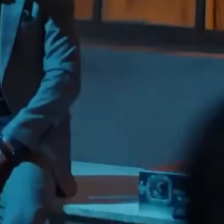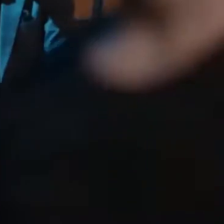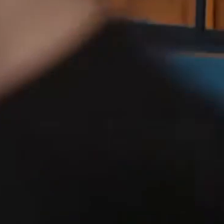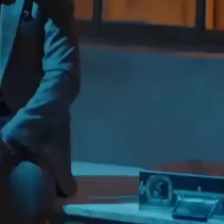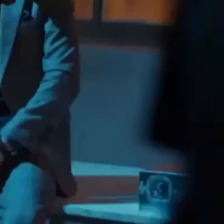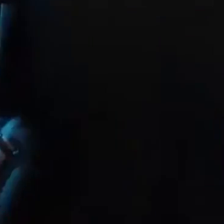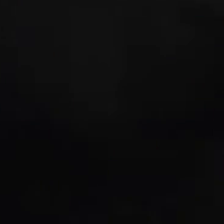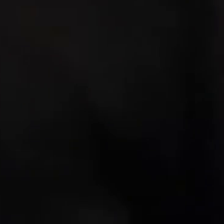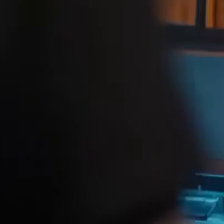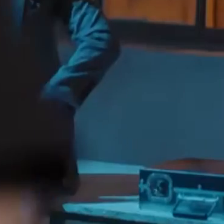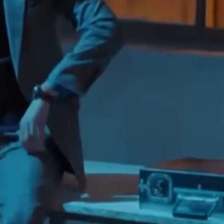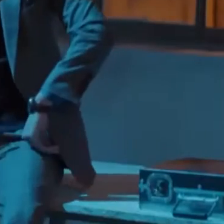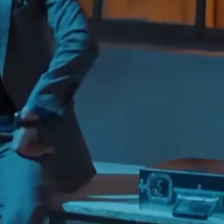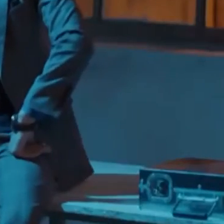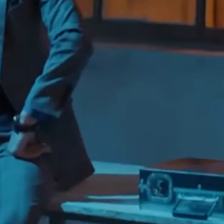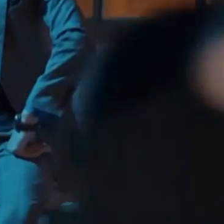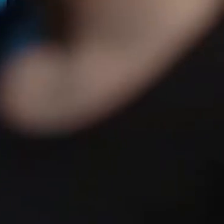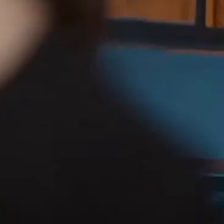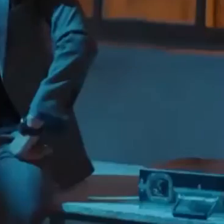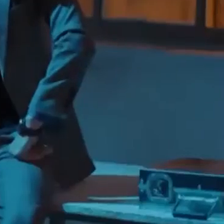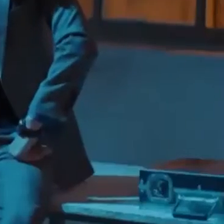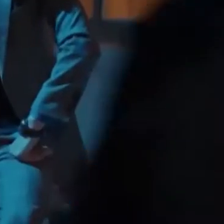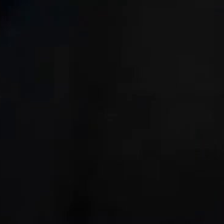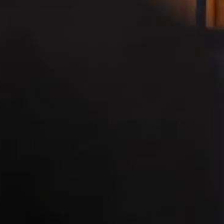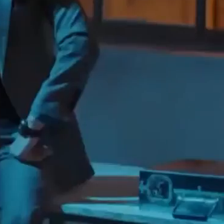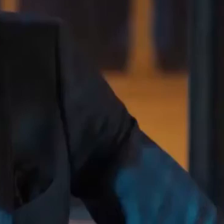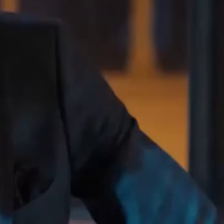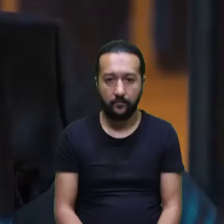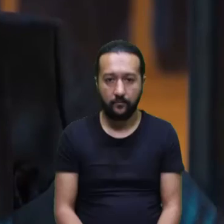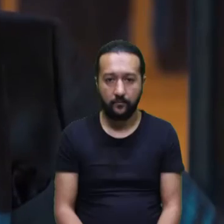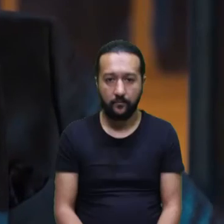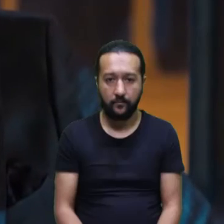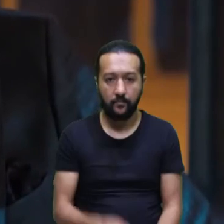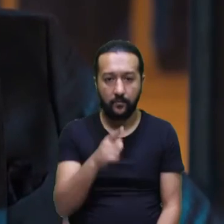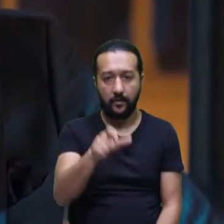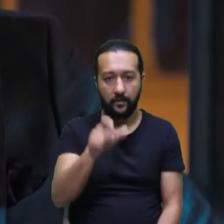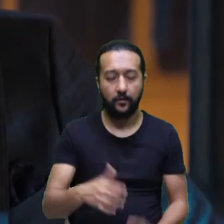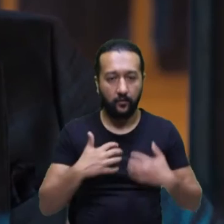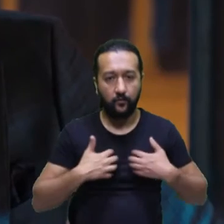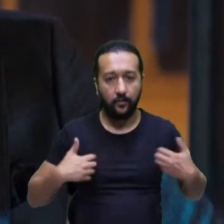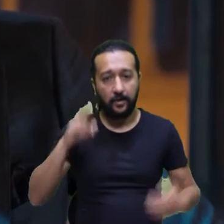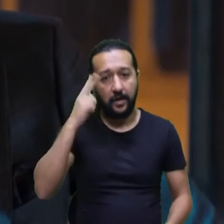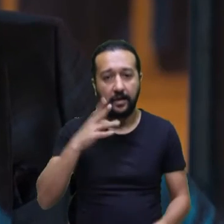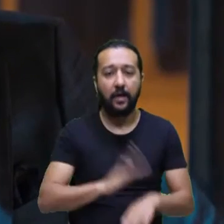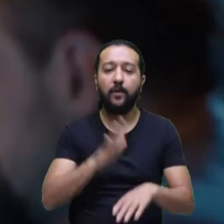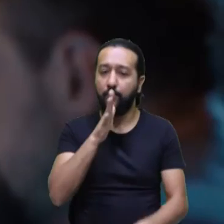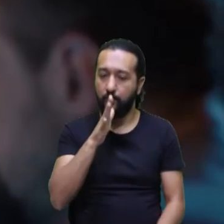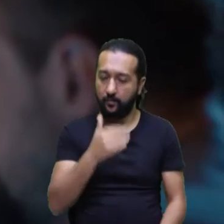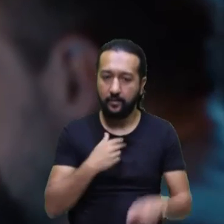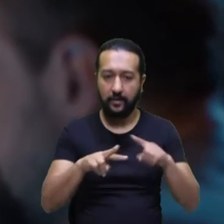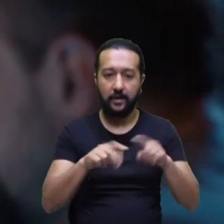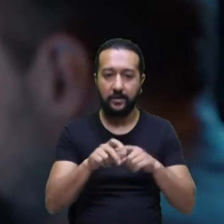ayakta. Önlerinden geçen gençleri izliyorlar. Gençler toparlanmışlar, sağlıklı ve çakı gibiler. Sana güvenmekle hata etmediğimi biliyordum